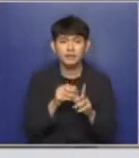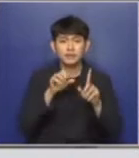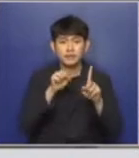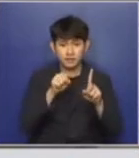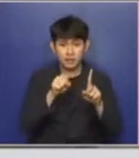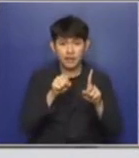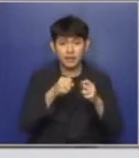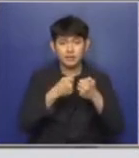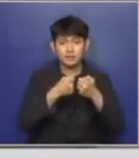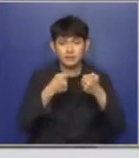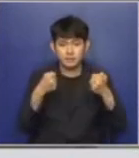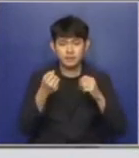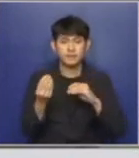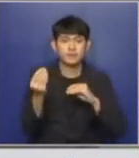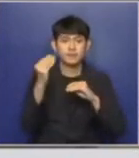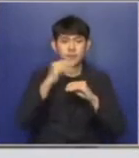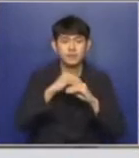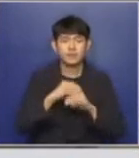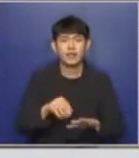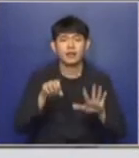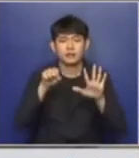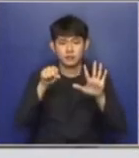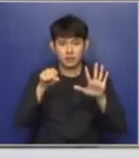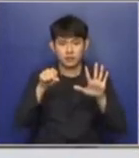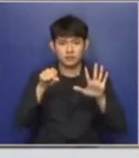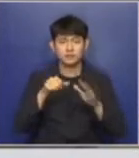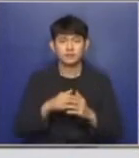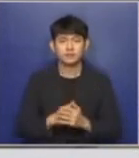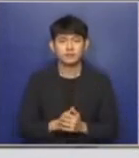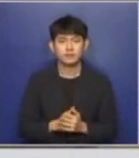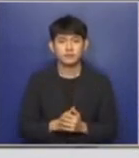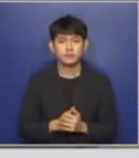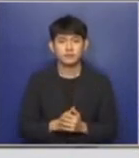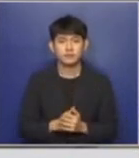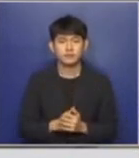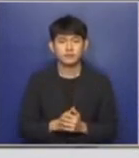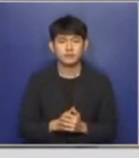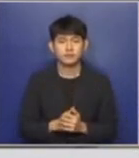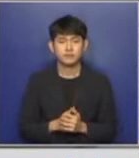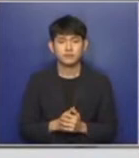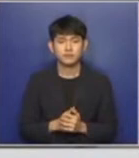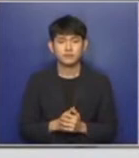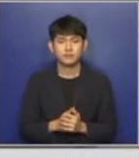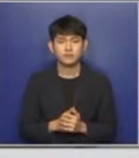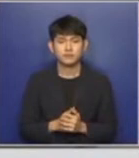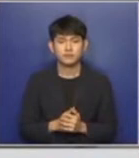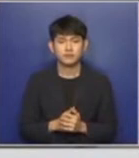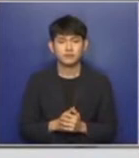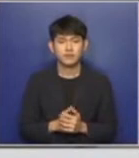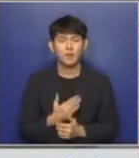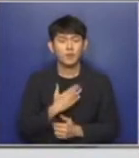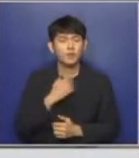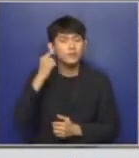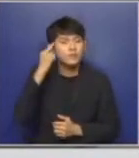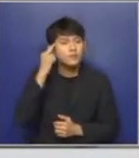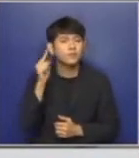100,000 บาทให้เป็น 500,000 บาทครับท่านประธานที่เคารพครับตรงนี้ผมคิดว่